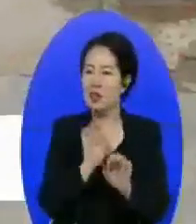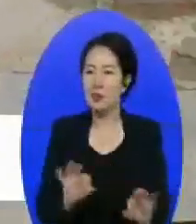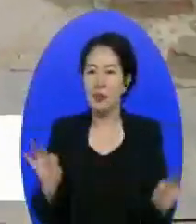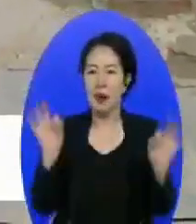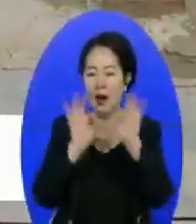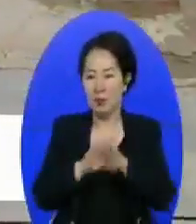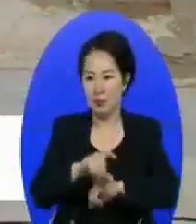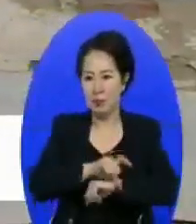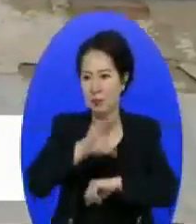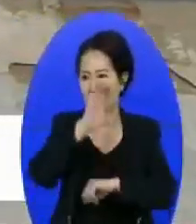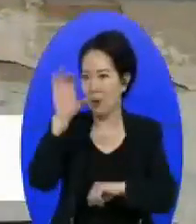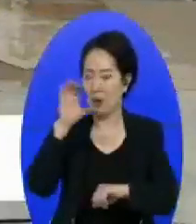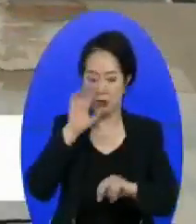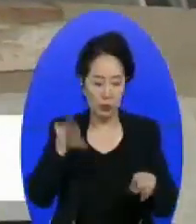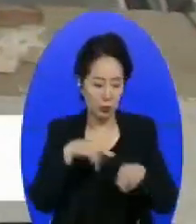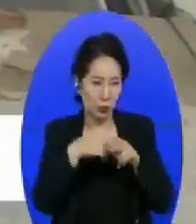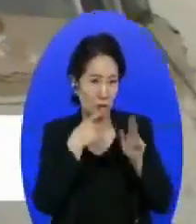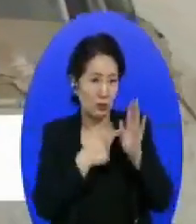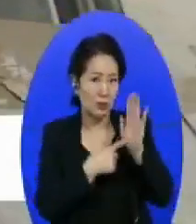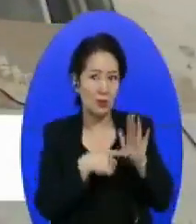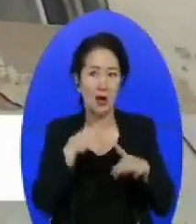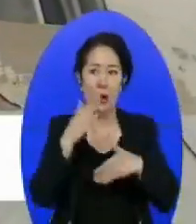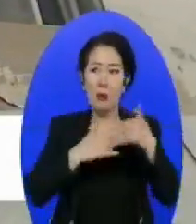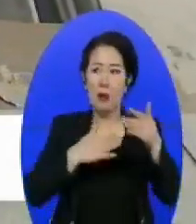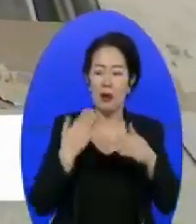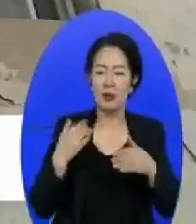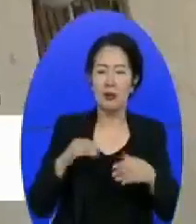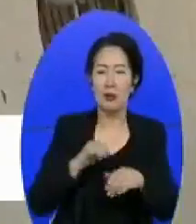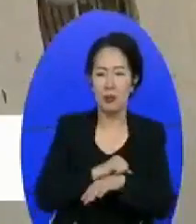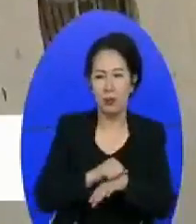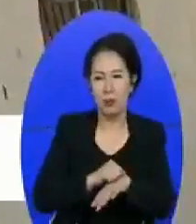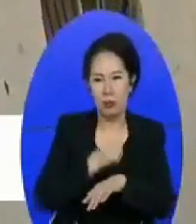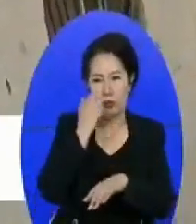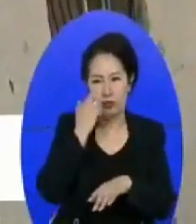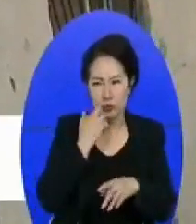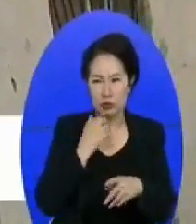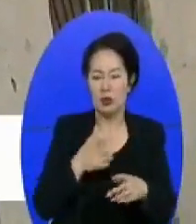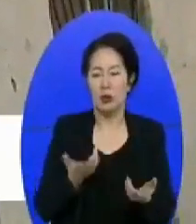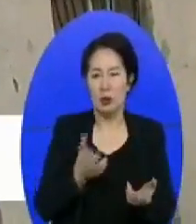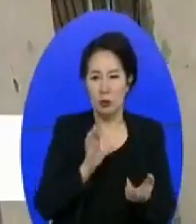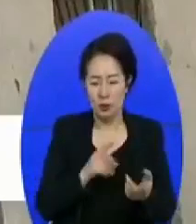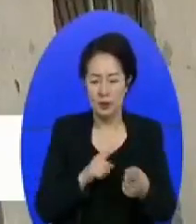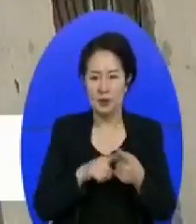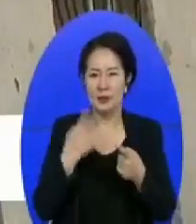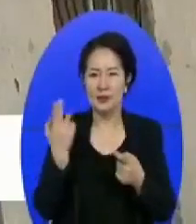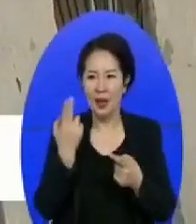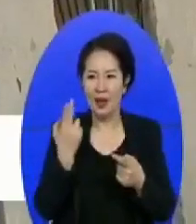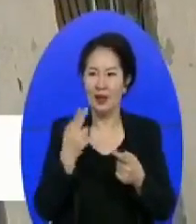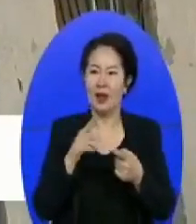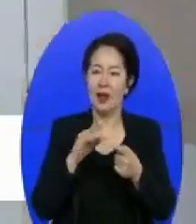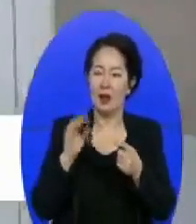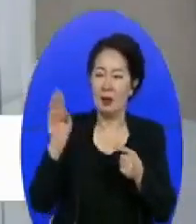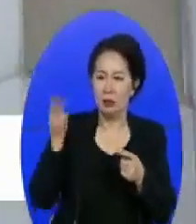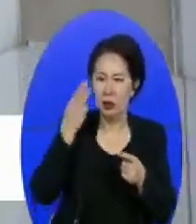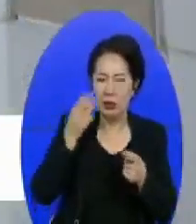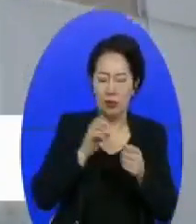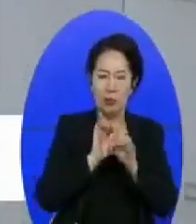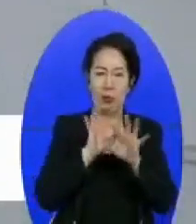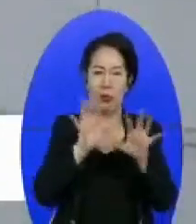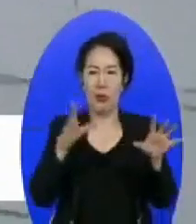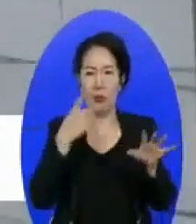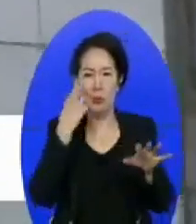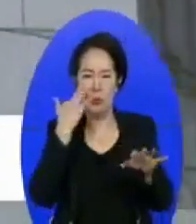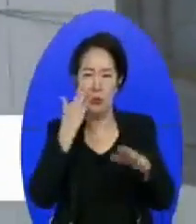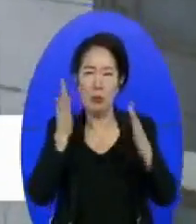гэдгийг мэрэгжлийн байгууллагын дүгнэж байна. Барилга өөрөө өндөр настай, цэвэр бохрийн шугам сүлжээ, цахилгааны ил задгаа монтаж, өнөө маргаашгүй